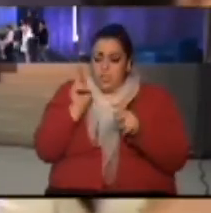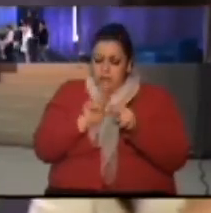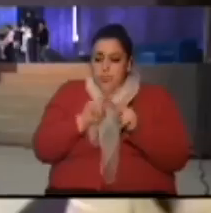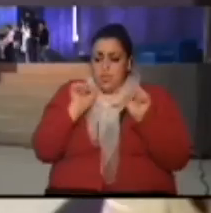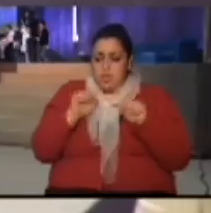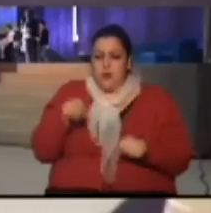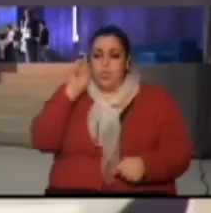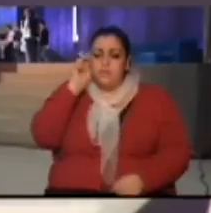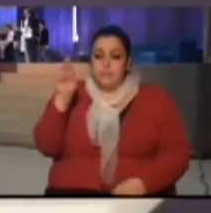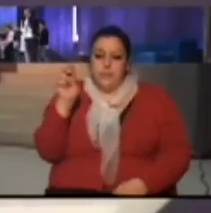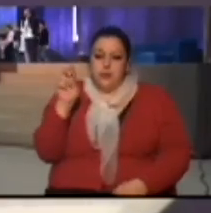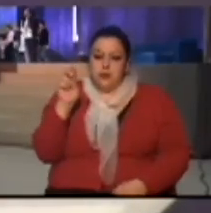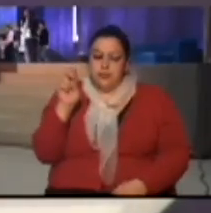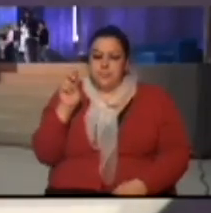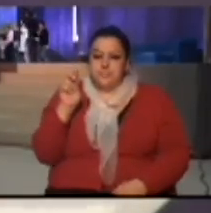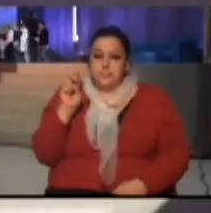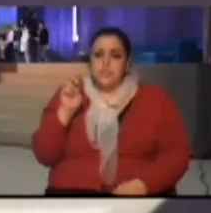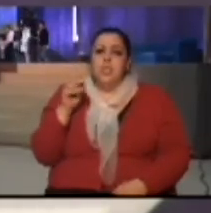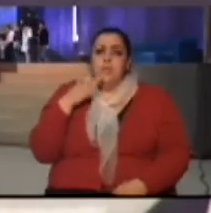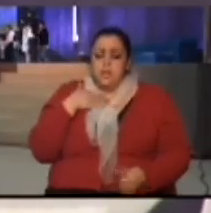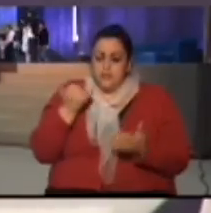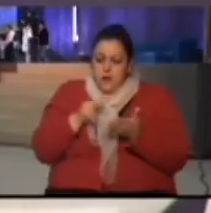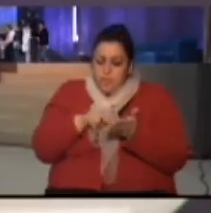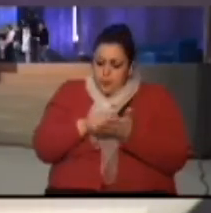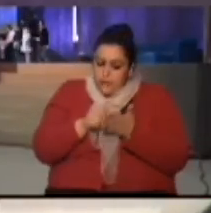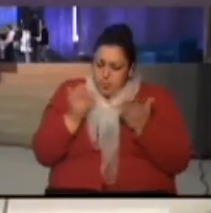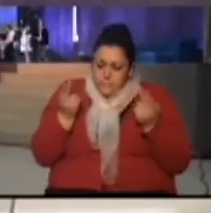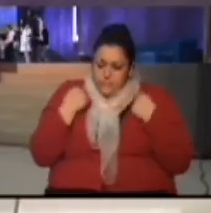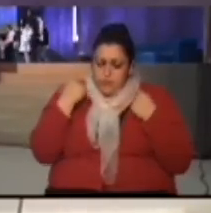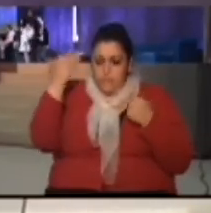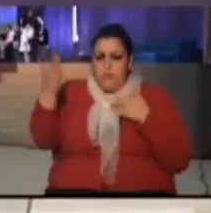ամենակարող Աստված, խոնարհվում ենք քո առաջ,